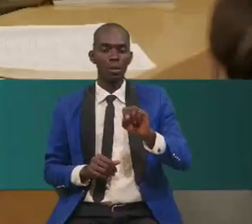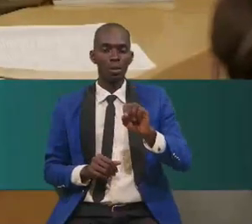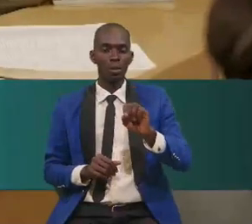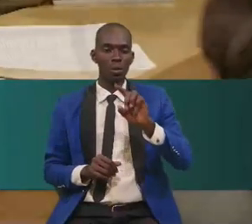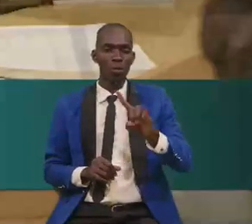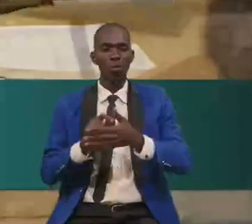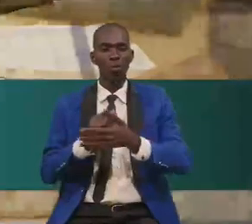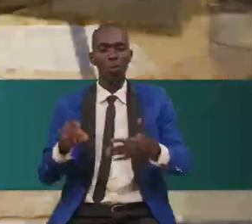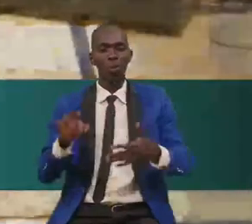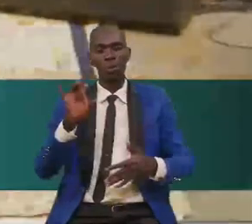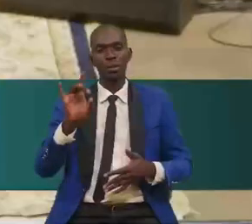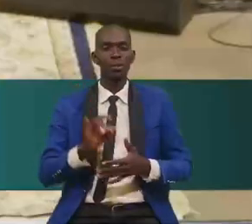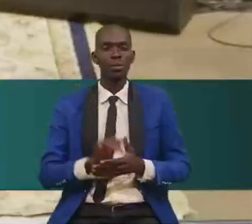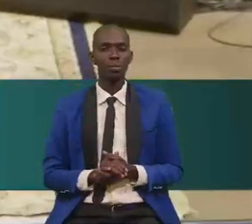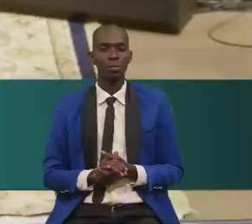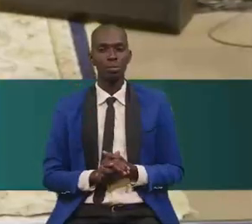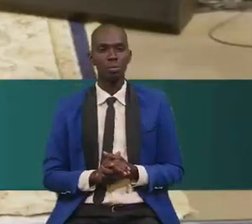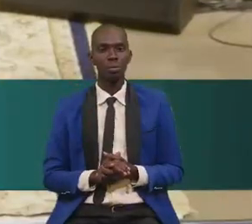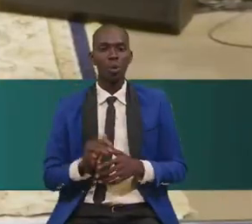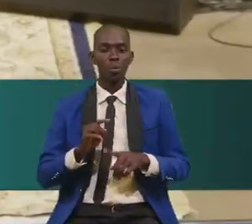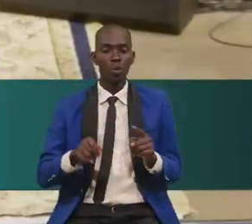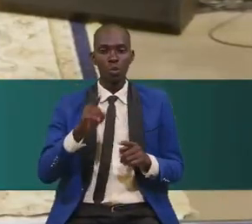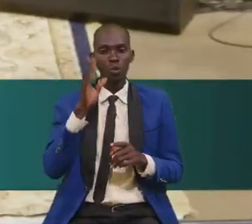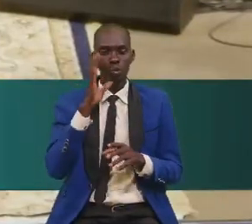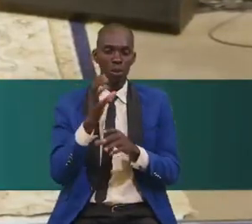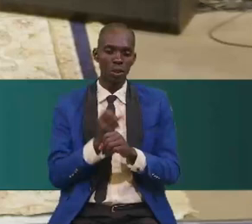Verset 8, mais vous recevrez une puissance.